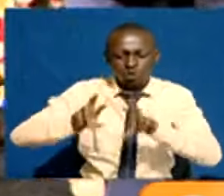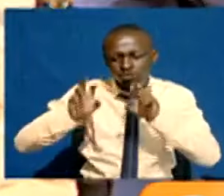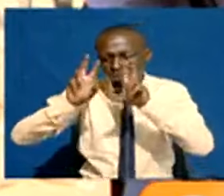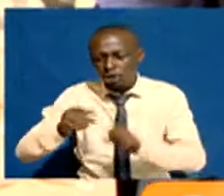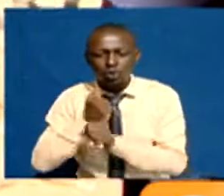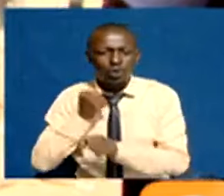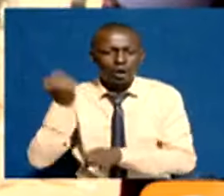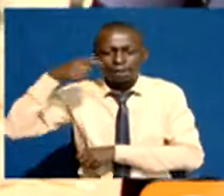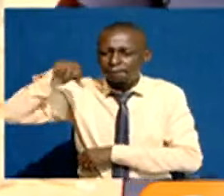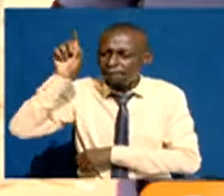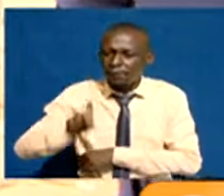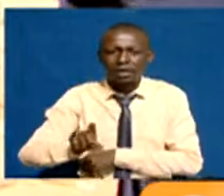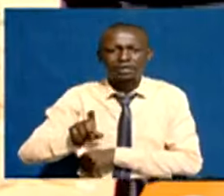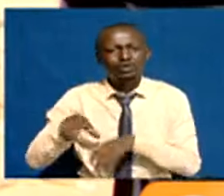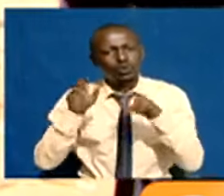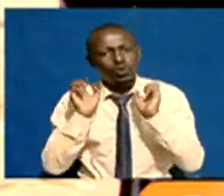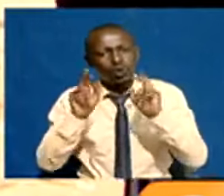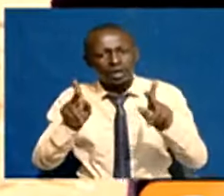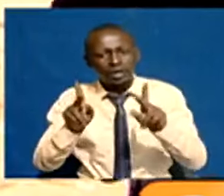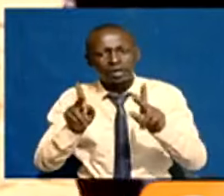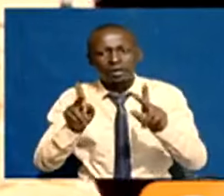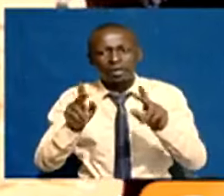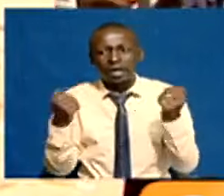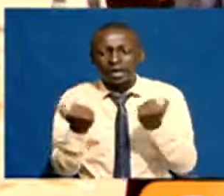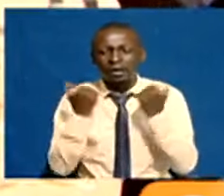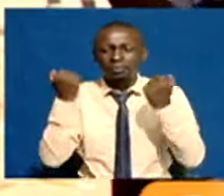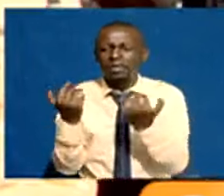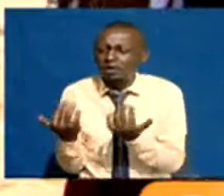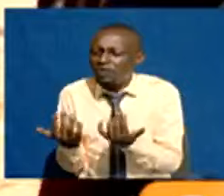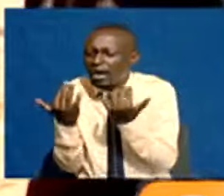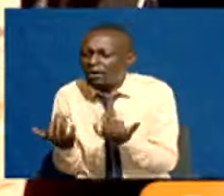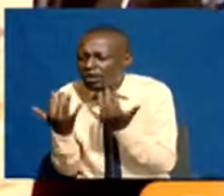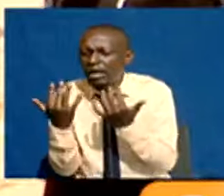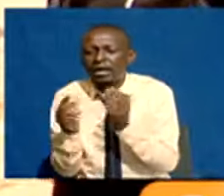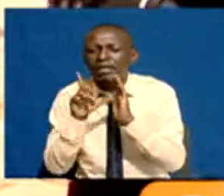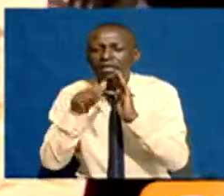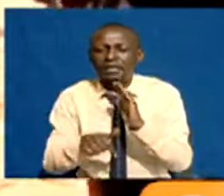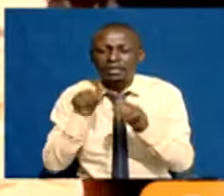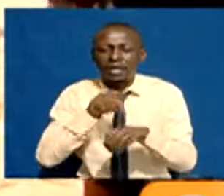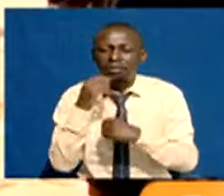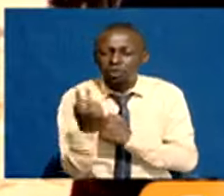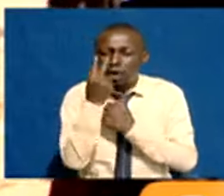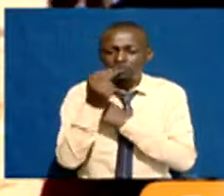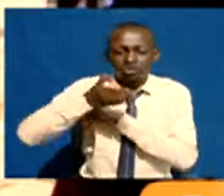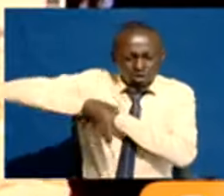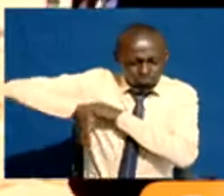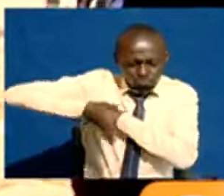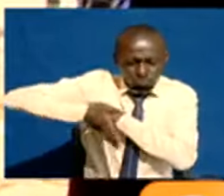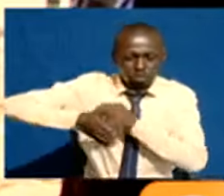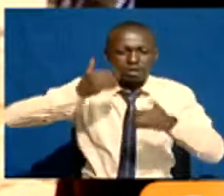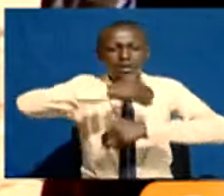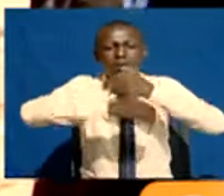lazima shughuli, sawa. Tunakisha moto nyumba ikatingika usiku sasi. Sasa hiyo ta nyumba ikaanza kutingika, tukaanza kutoa